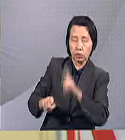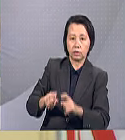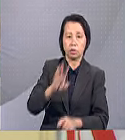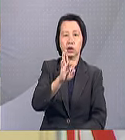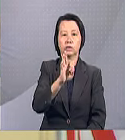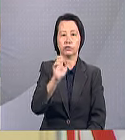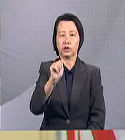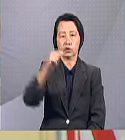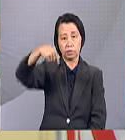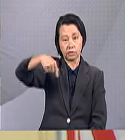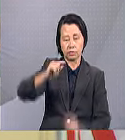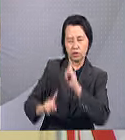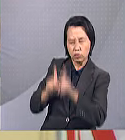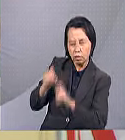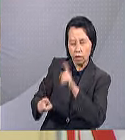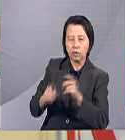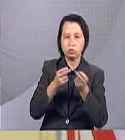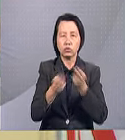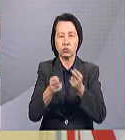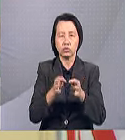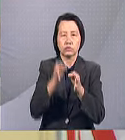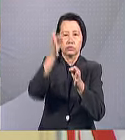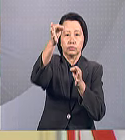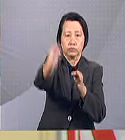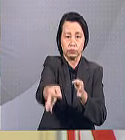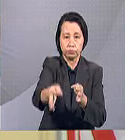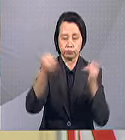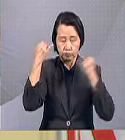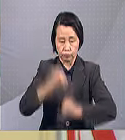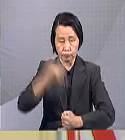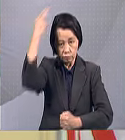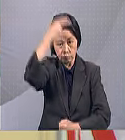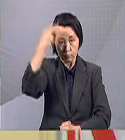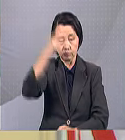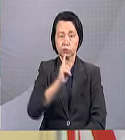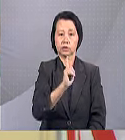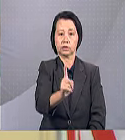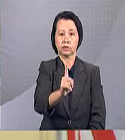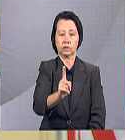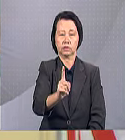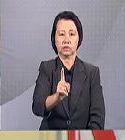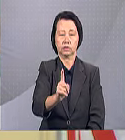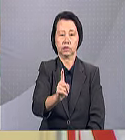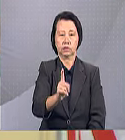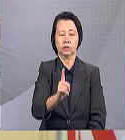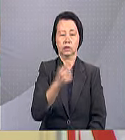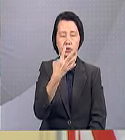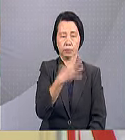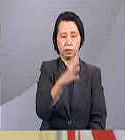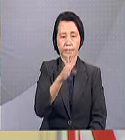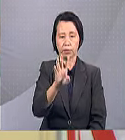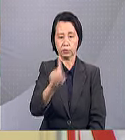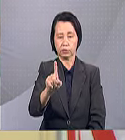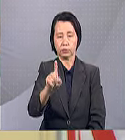FAQ berkaitan urusan penangguhan ibadat haji bagi muslim haji bagi musim haji